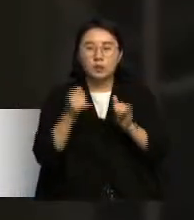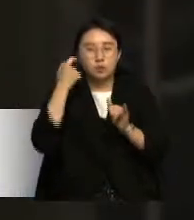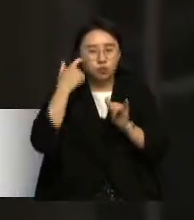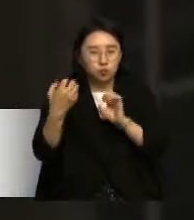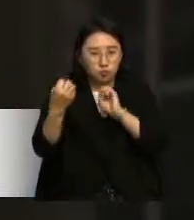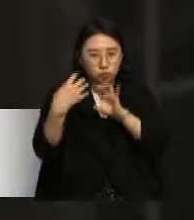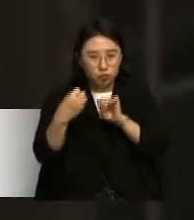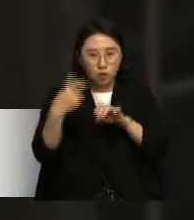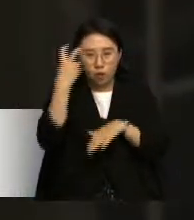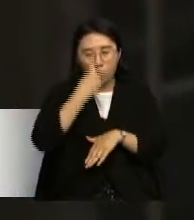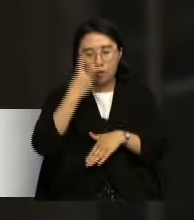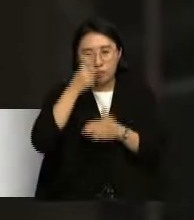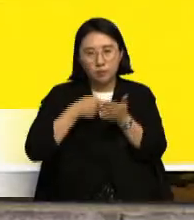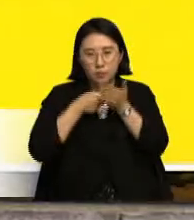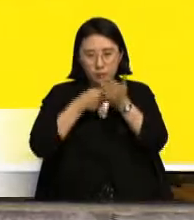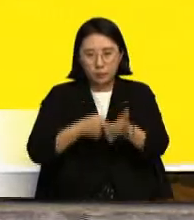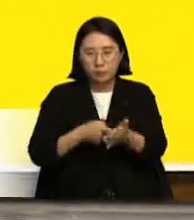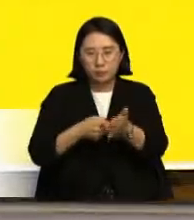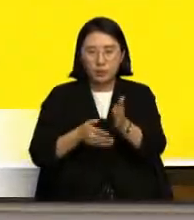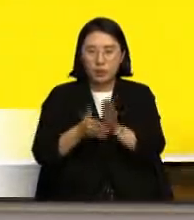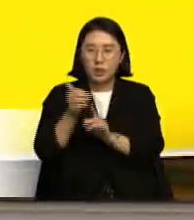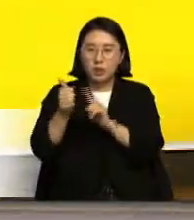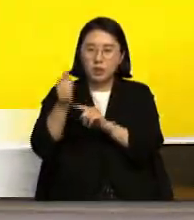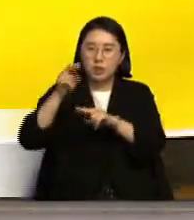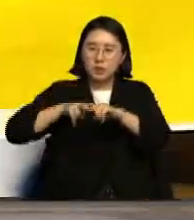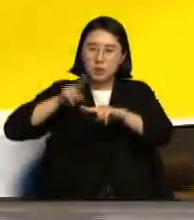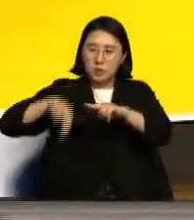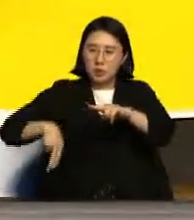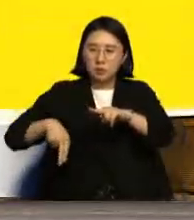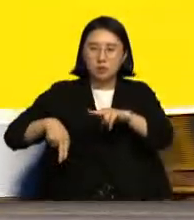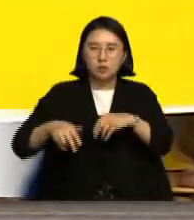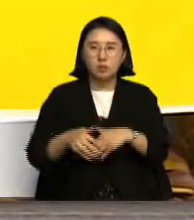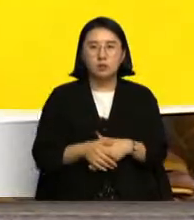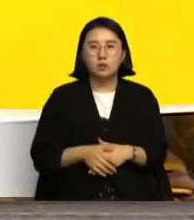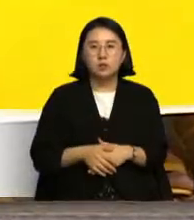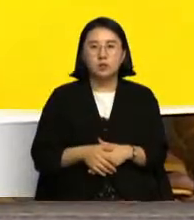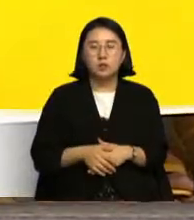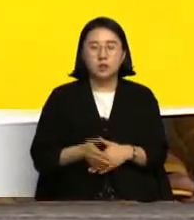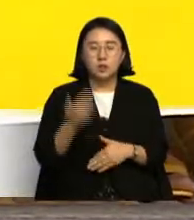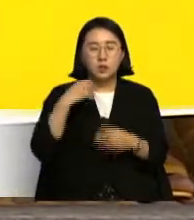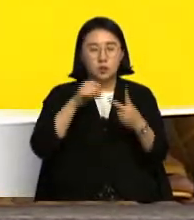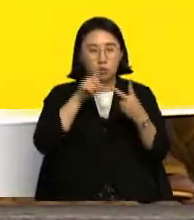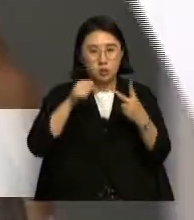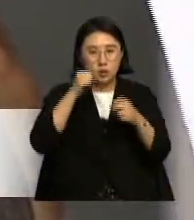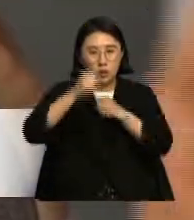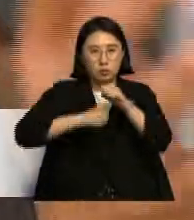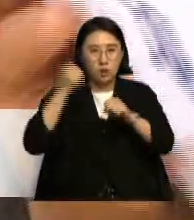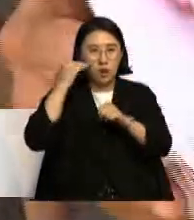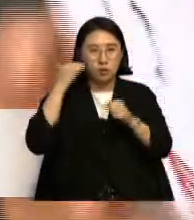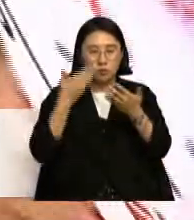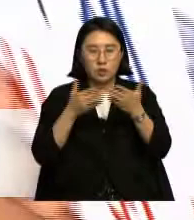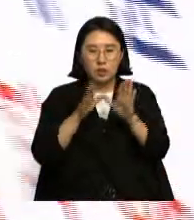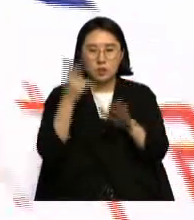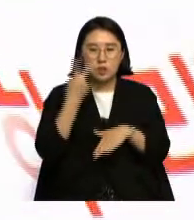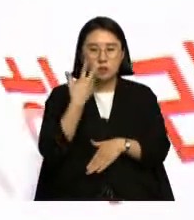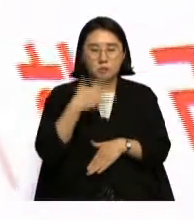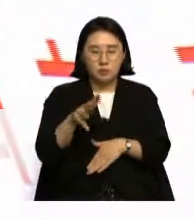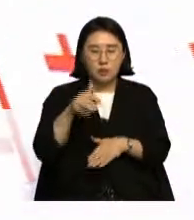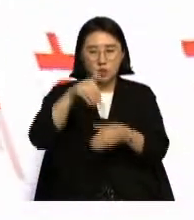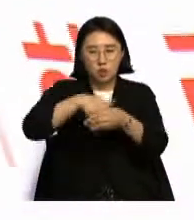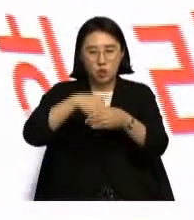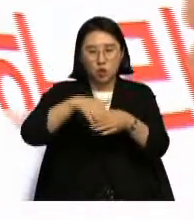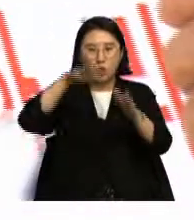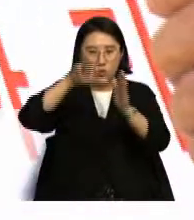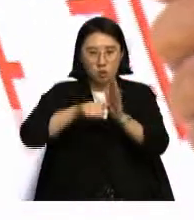지문대조 등 검찰 수사 협조와 이 시장의 사퇴를 촉구했습니다. 관련해 지난 2월 자유한국당은 2018년